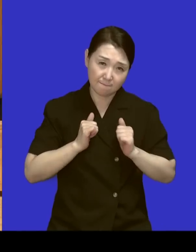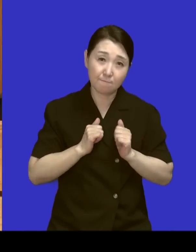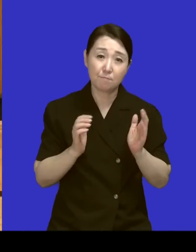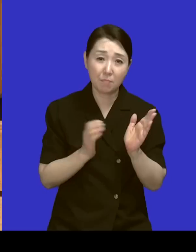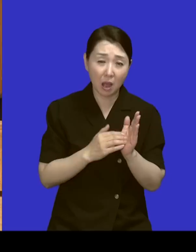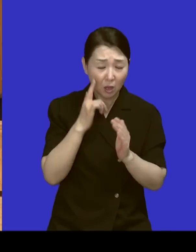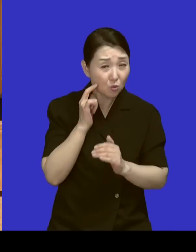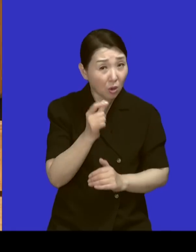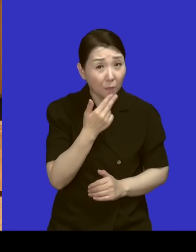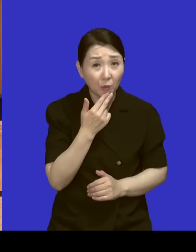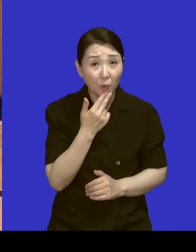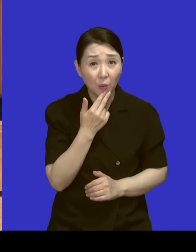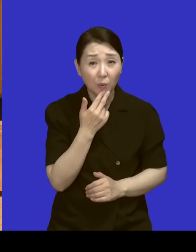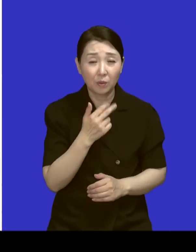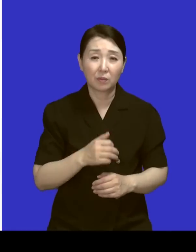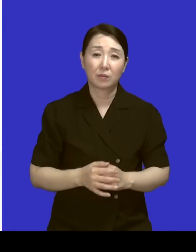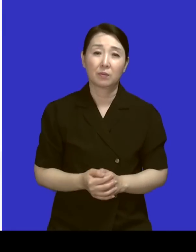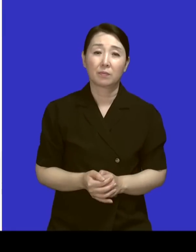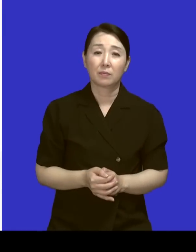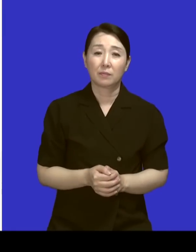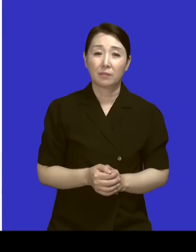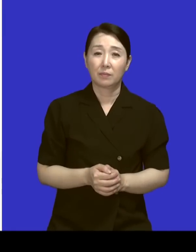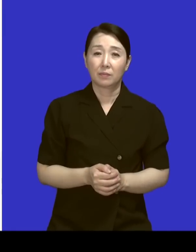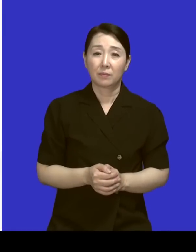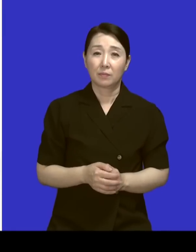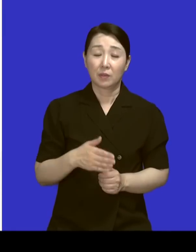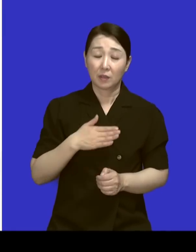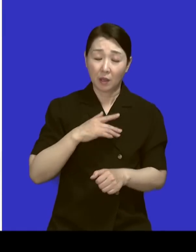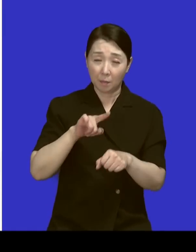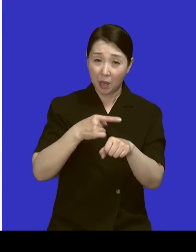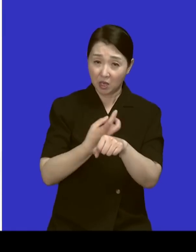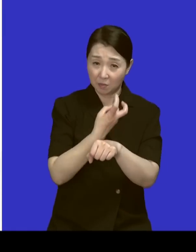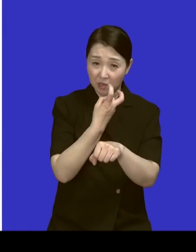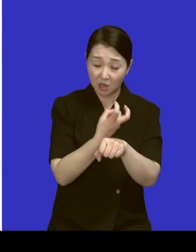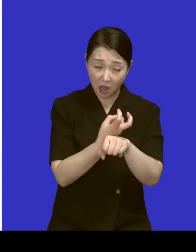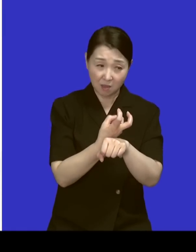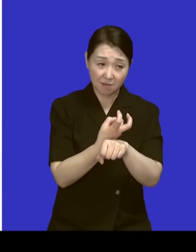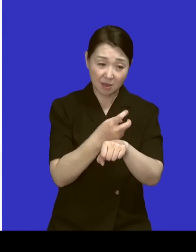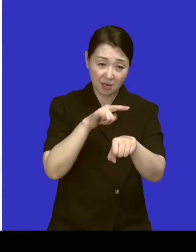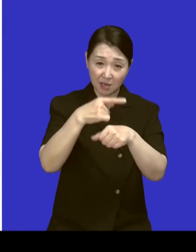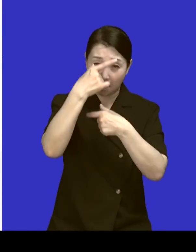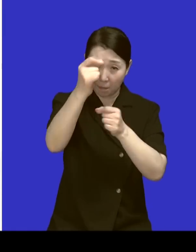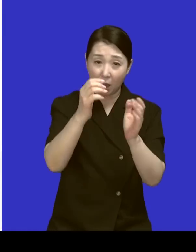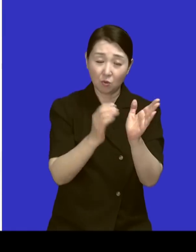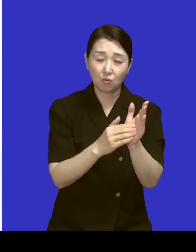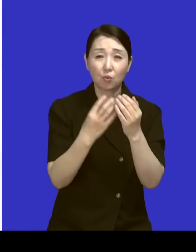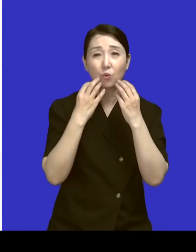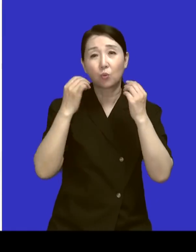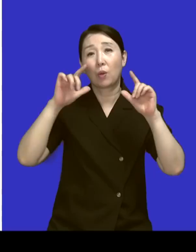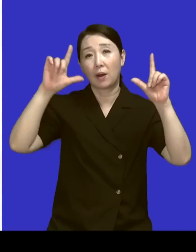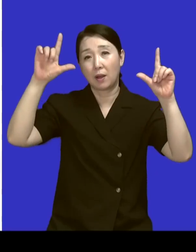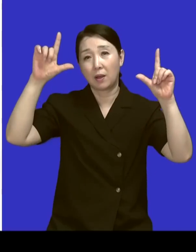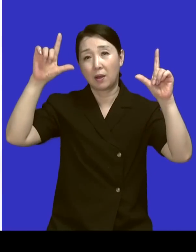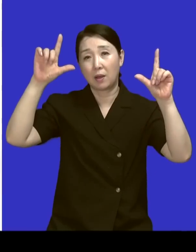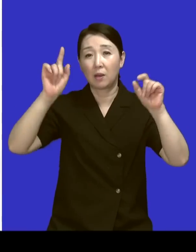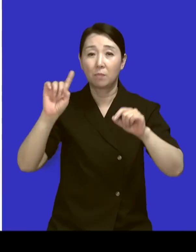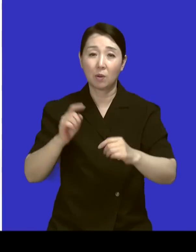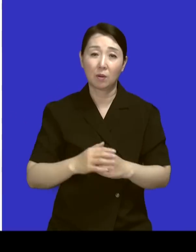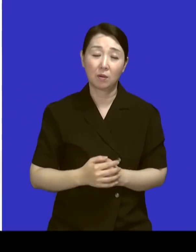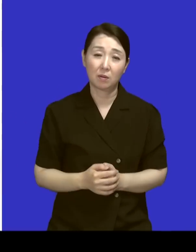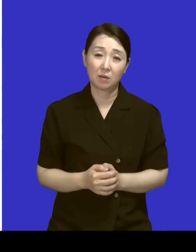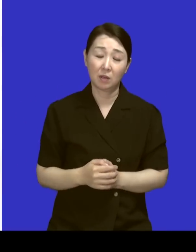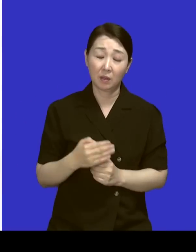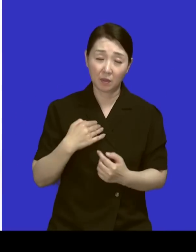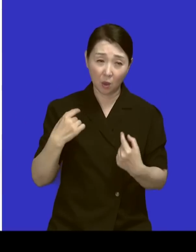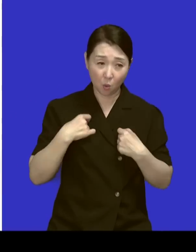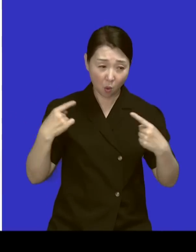않아요? 막 이렇게 책만 봐도 밀려오지 않아요? 이제 제가 120시간을 채우고 나서 네. 토요일이 되어가지고 네. 네. 이제